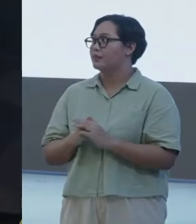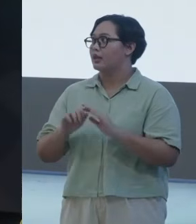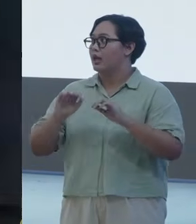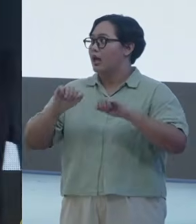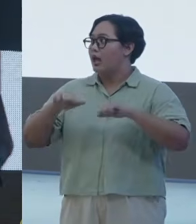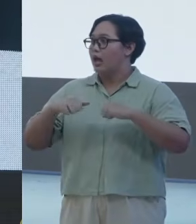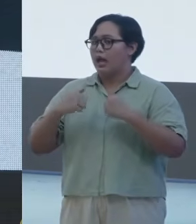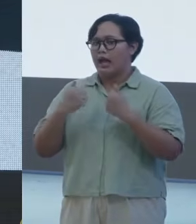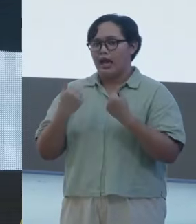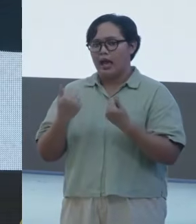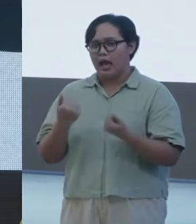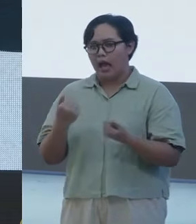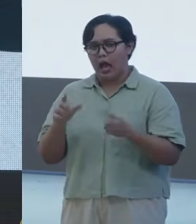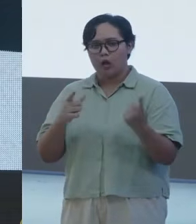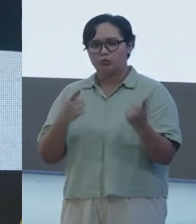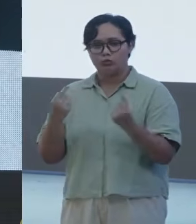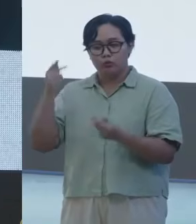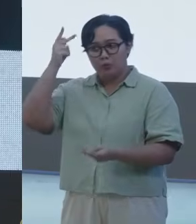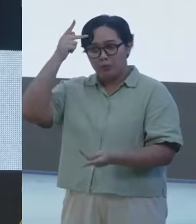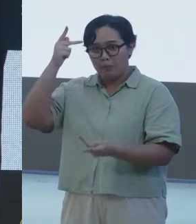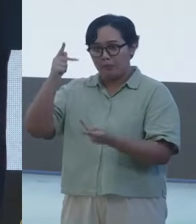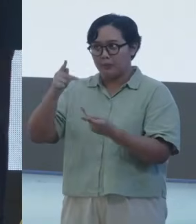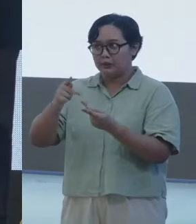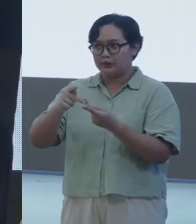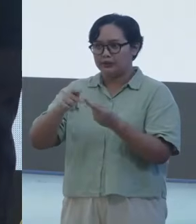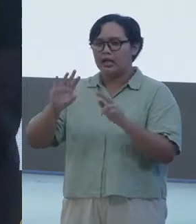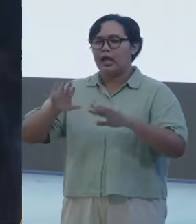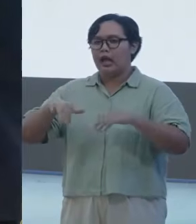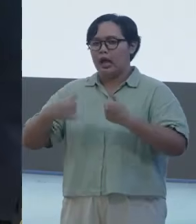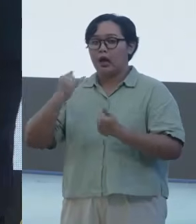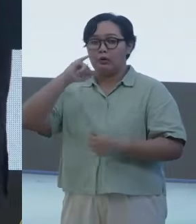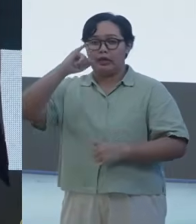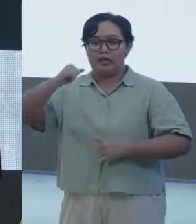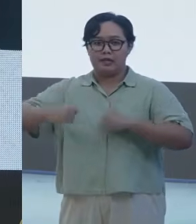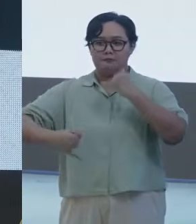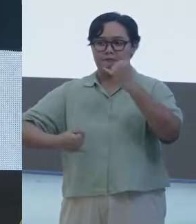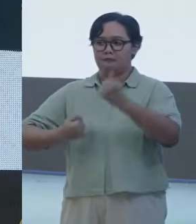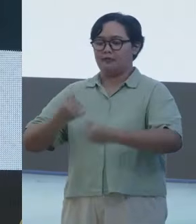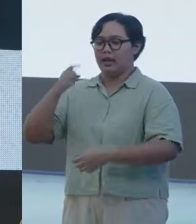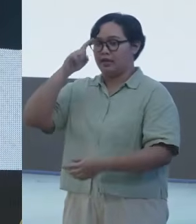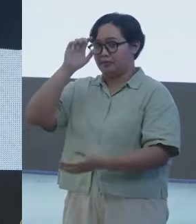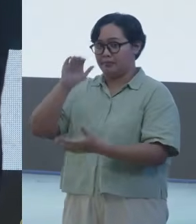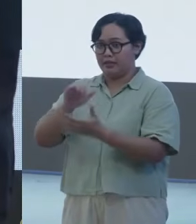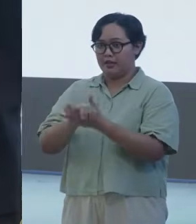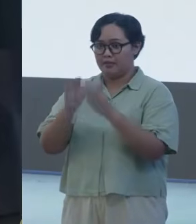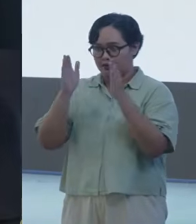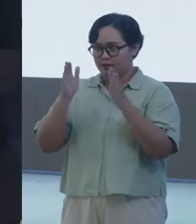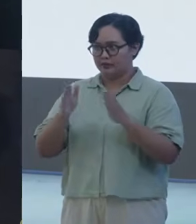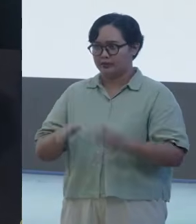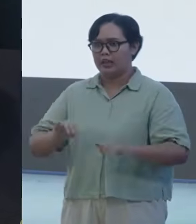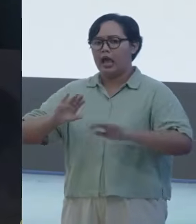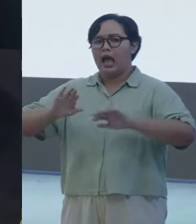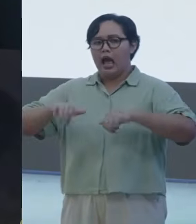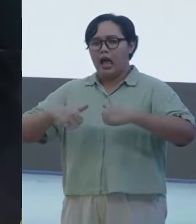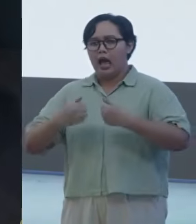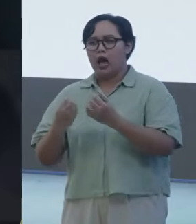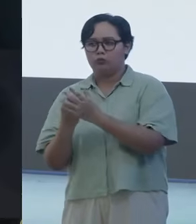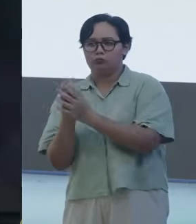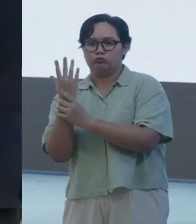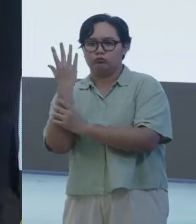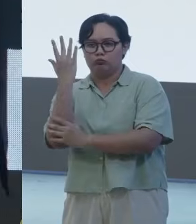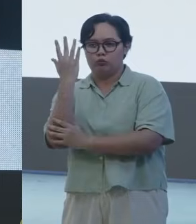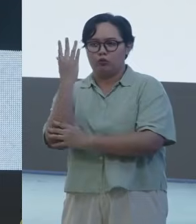kanyang layunin? Paano niya hihikayatin na maniwala ang mga elect? Paano niya palalaguin ang mga pananampalataya ng mga